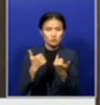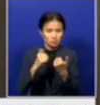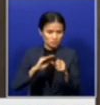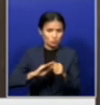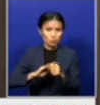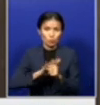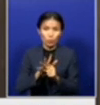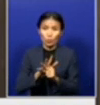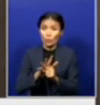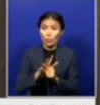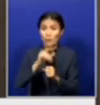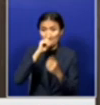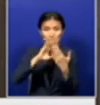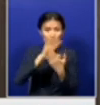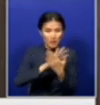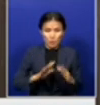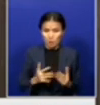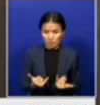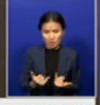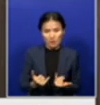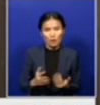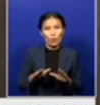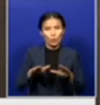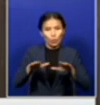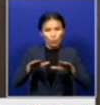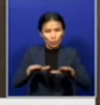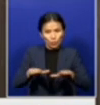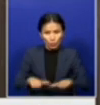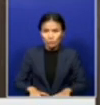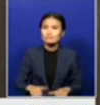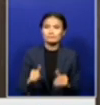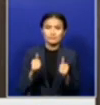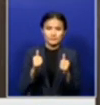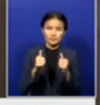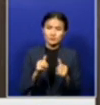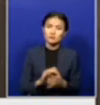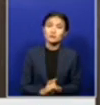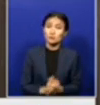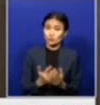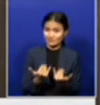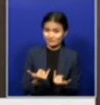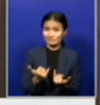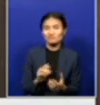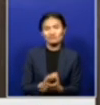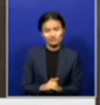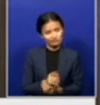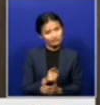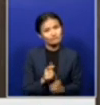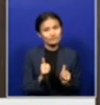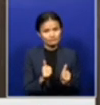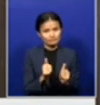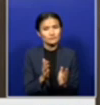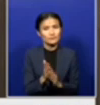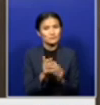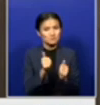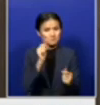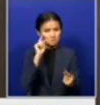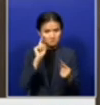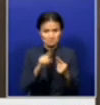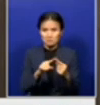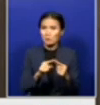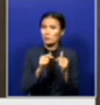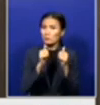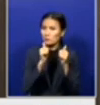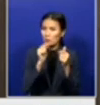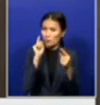เบาบางลงไปนะครับต้องเรียนว่าเป็นความสำเร็จชิ้นหนึ่งแต่ในความสำเร็จที่เกิด